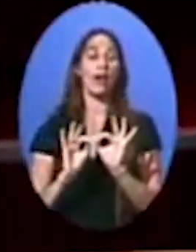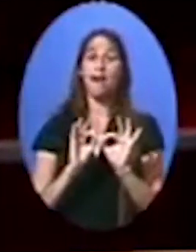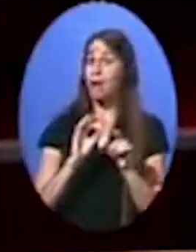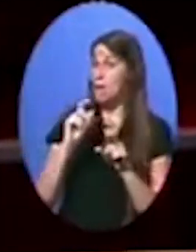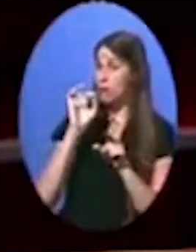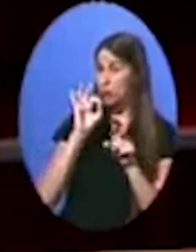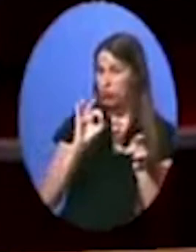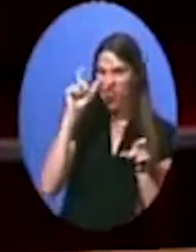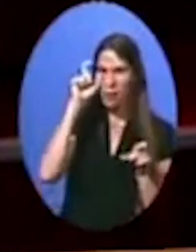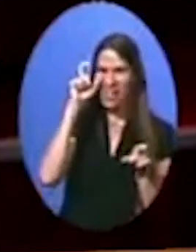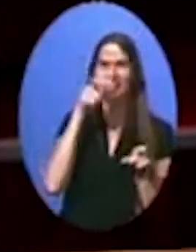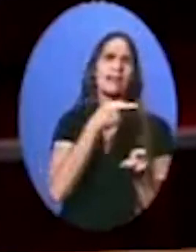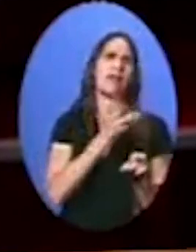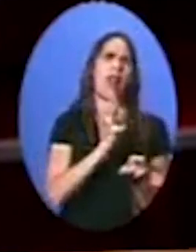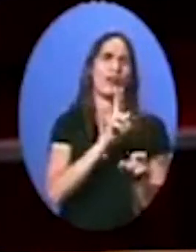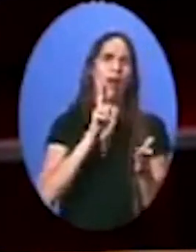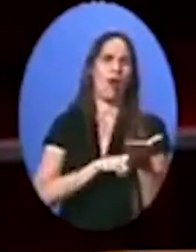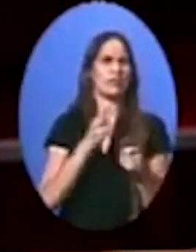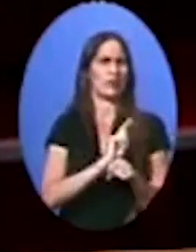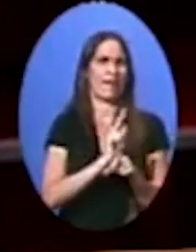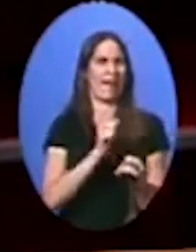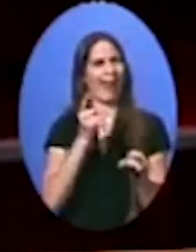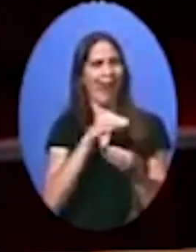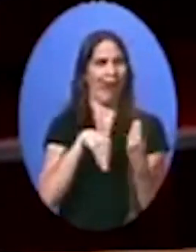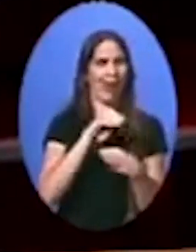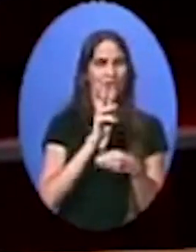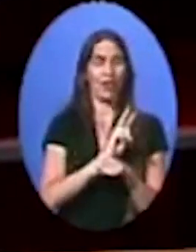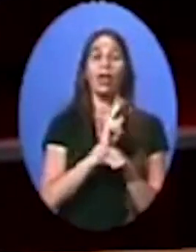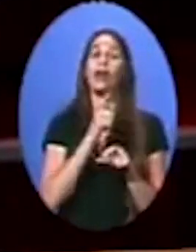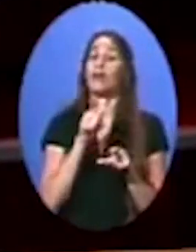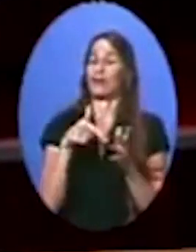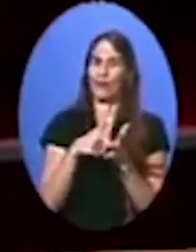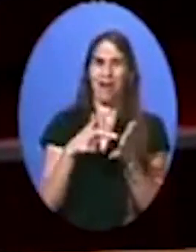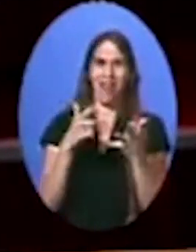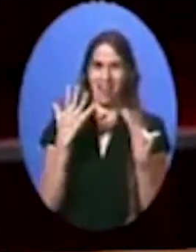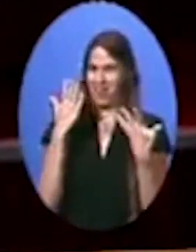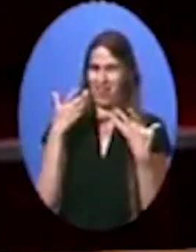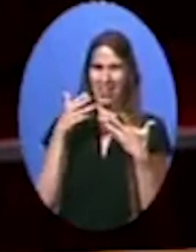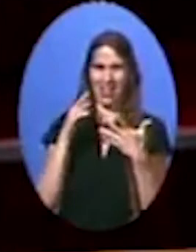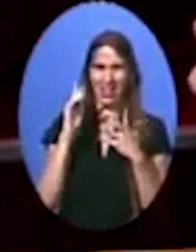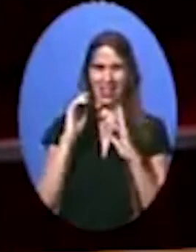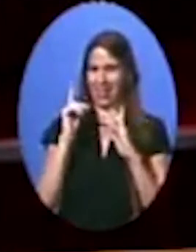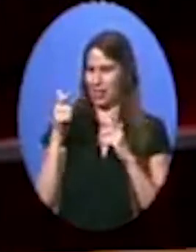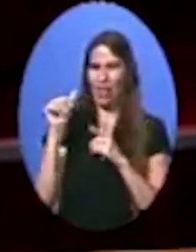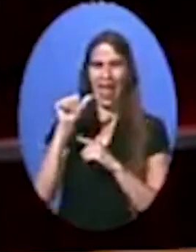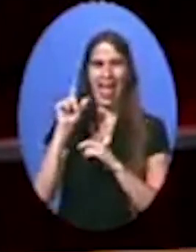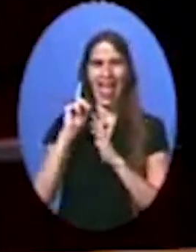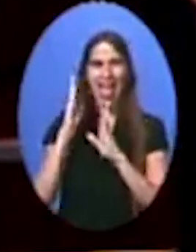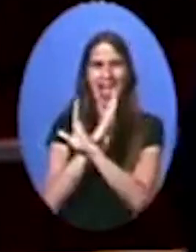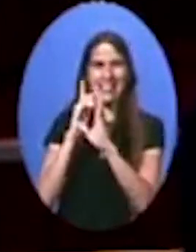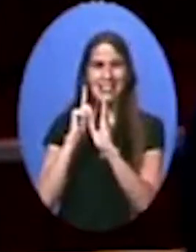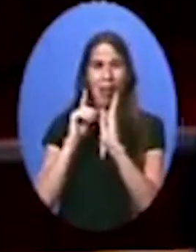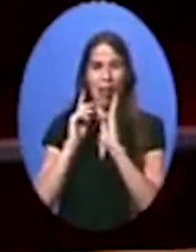זה לא נכון. ואם אנחנו נמצאים למשל בפרשה הזאת של התקפת האצ"ל על יפו למשל, זה